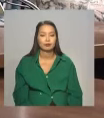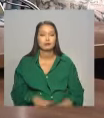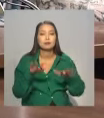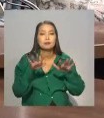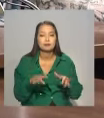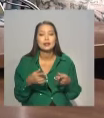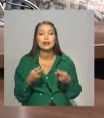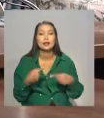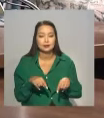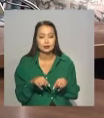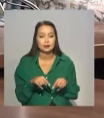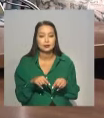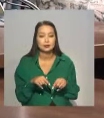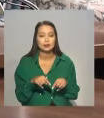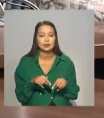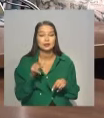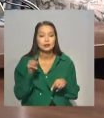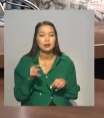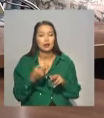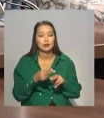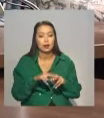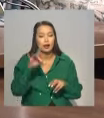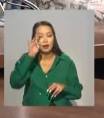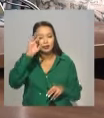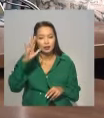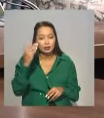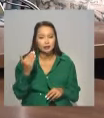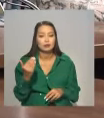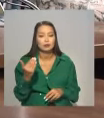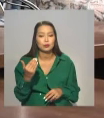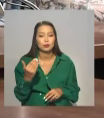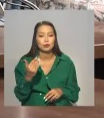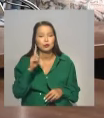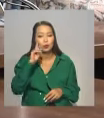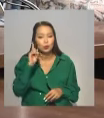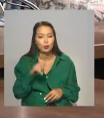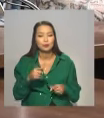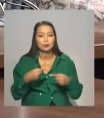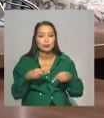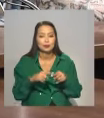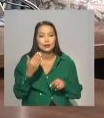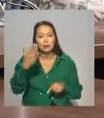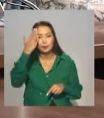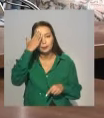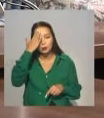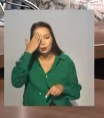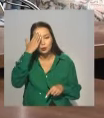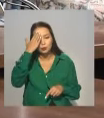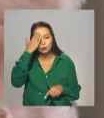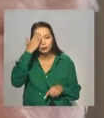Министр-организатор. От его авторитета, от его умелой организаторской способности будет